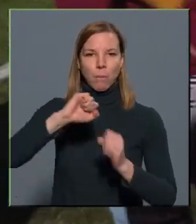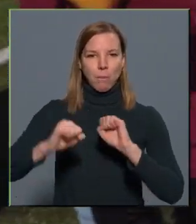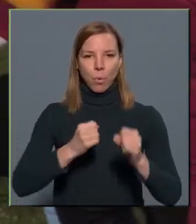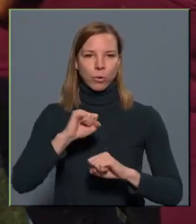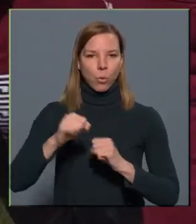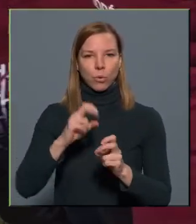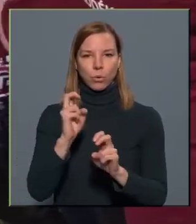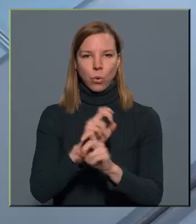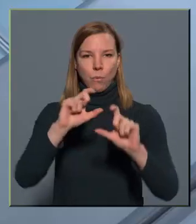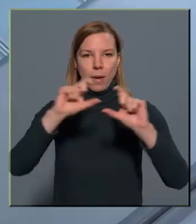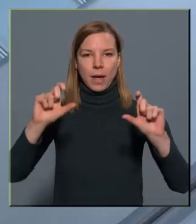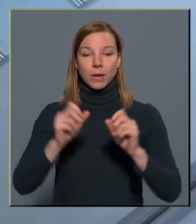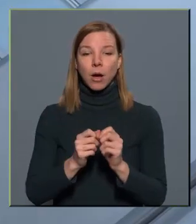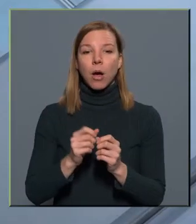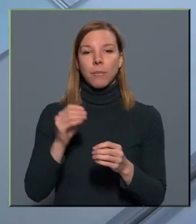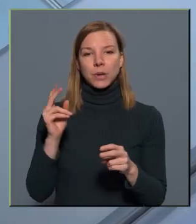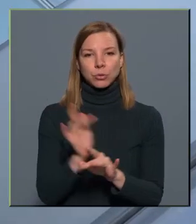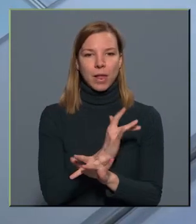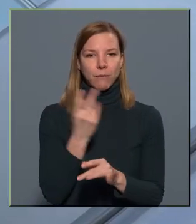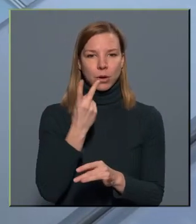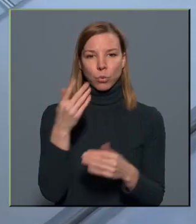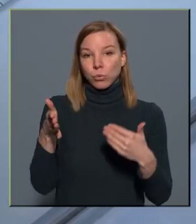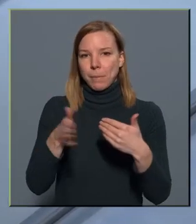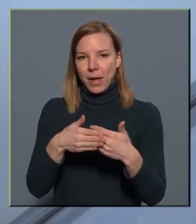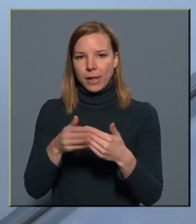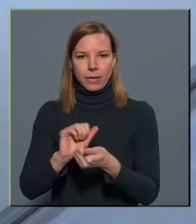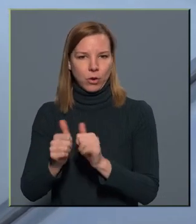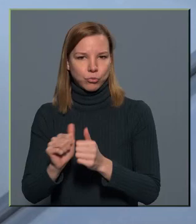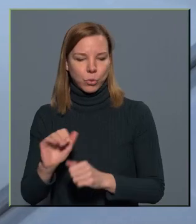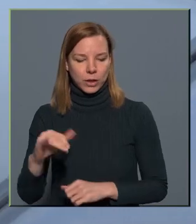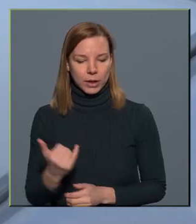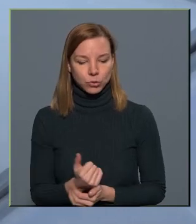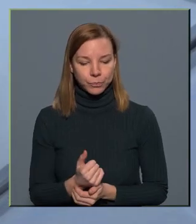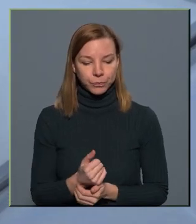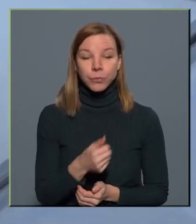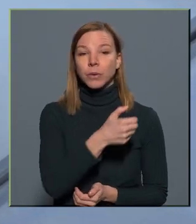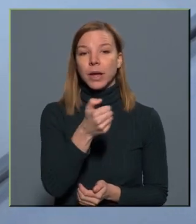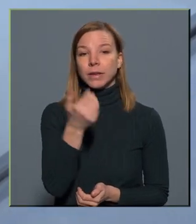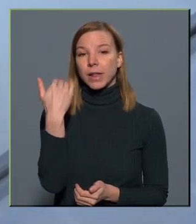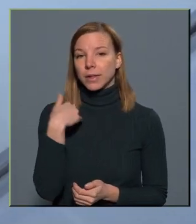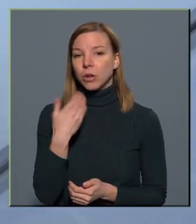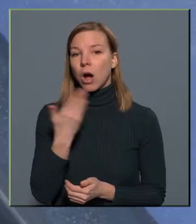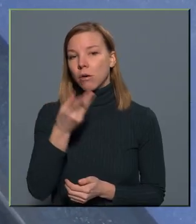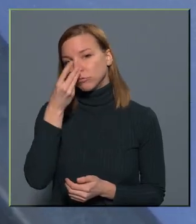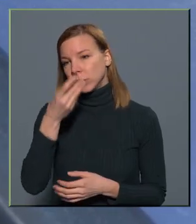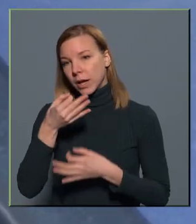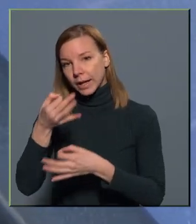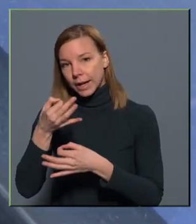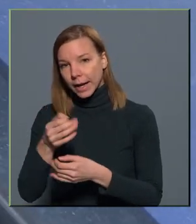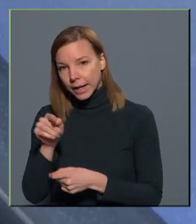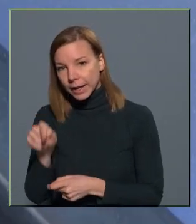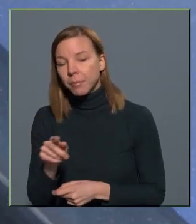is egy kis sport is belefért. Ugye tavaly egy évvel ezelőtt mondjuk ilyenkor, ha beszélgettünk volna, nagyon nagy szerepet kapott